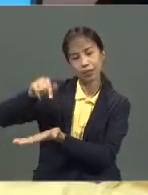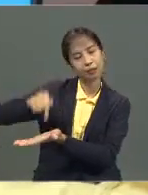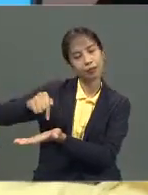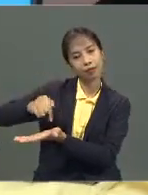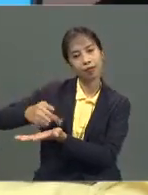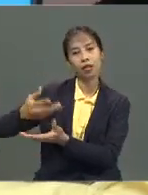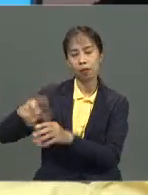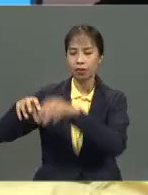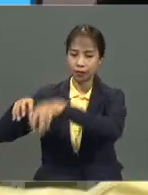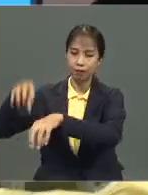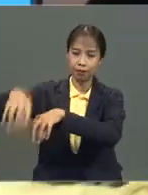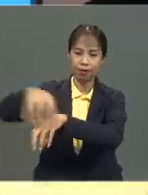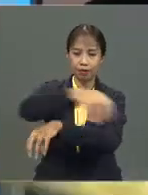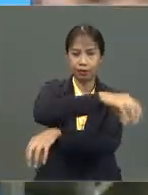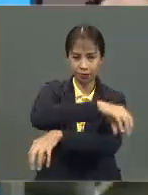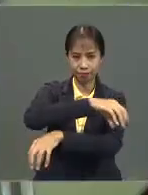ที่รับประทานอาหารนะคะ